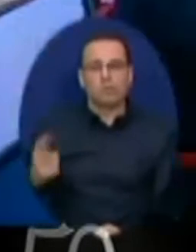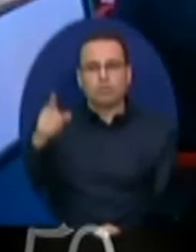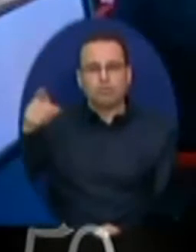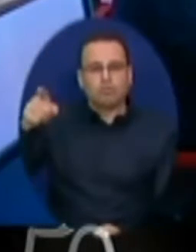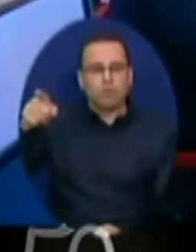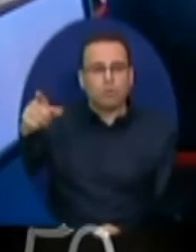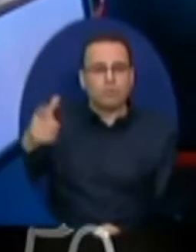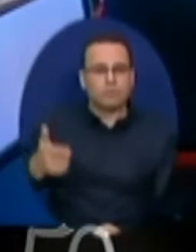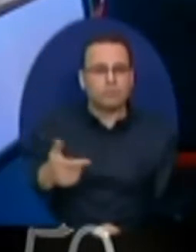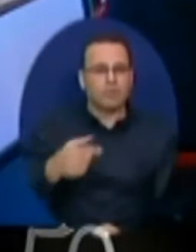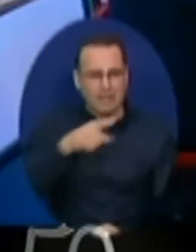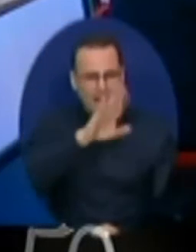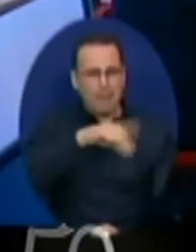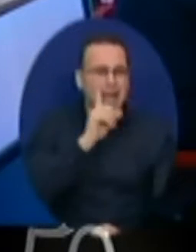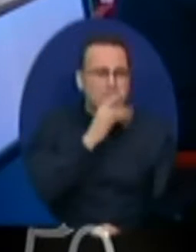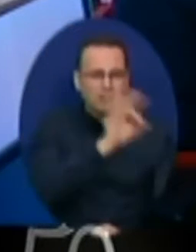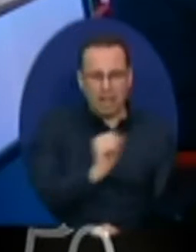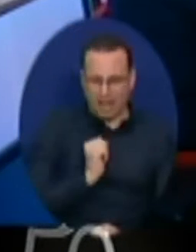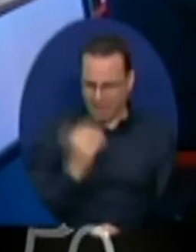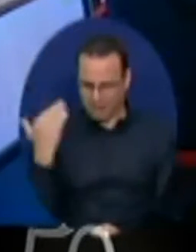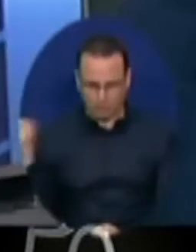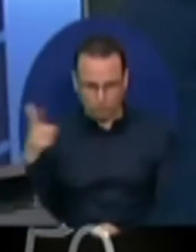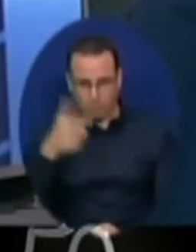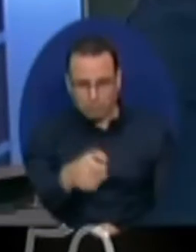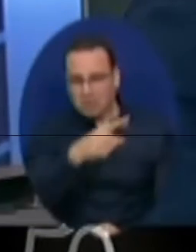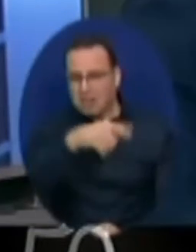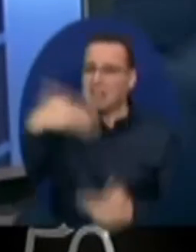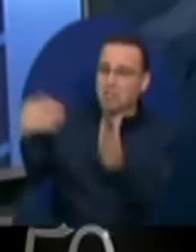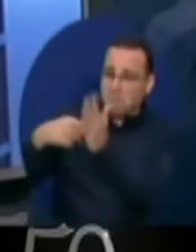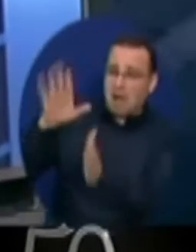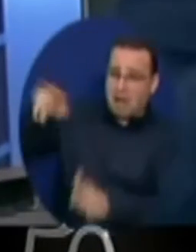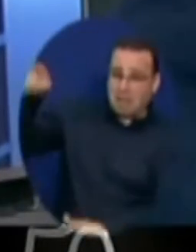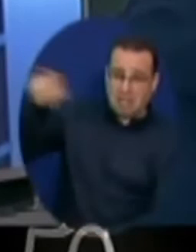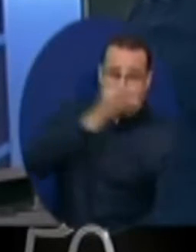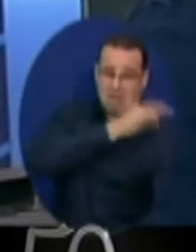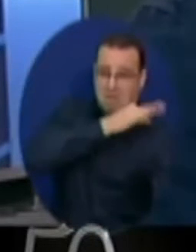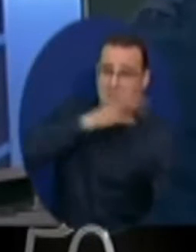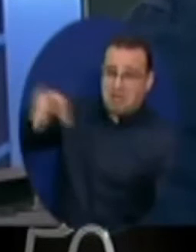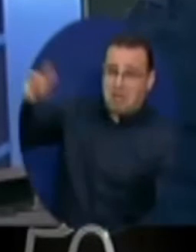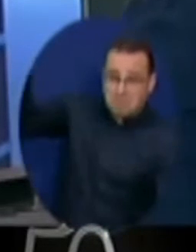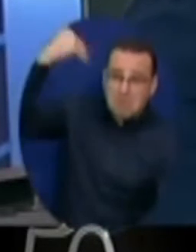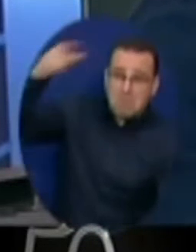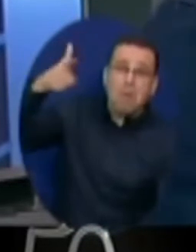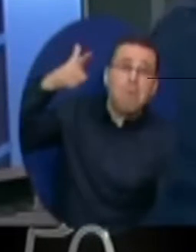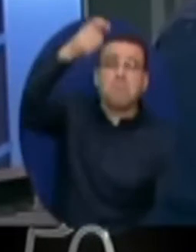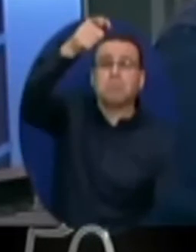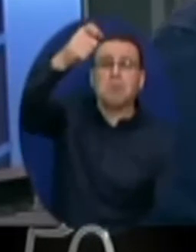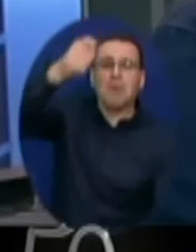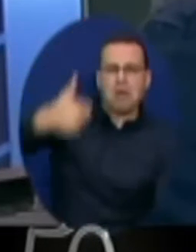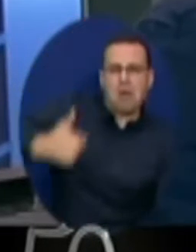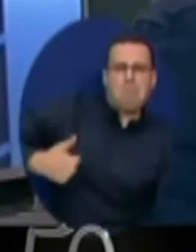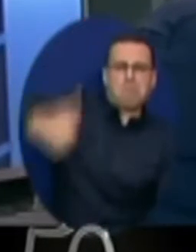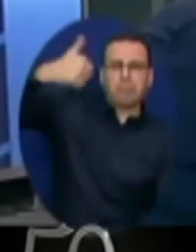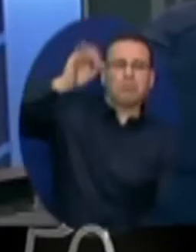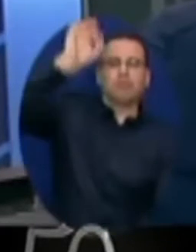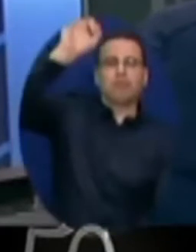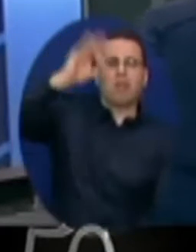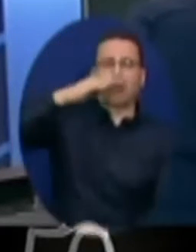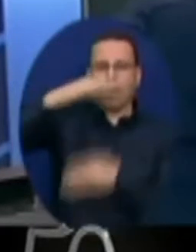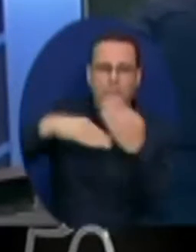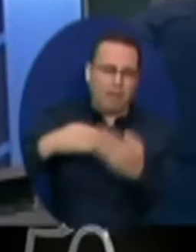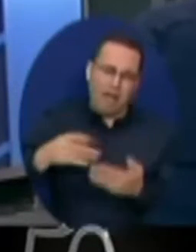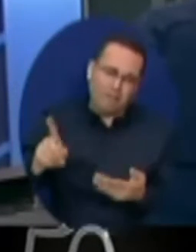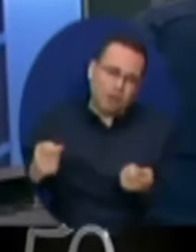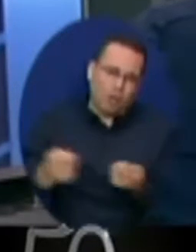רלוונטית. שהיא לא קשורה לכלום. תגיד, יש משימה מבצעית. ברור לך גם לפי דרגי הפיקוד, בהנחיות שקיבלת, מה אתה צריך